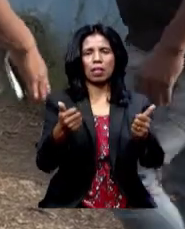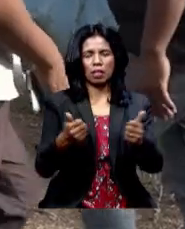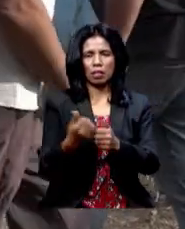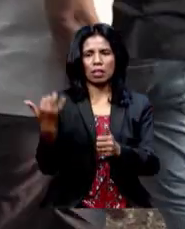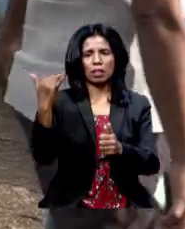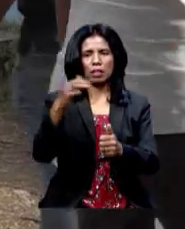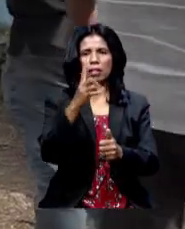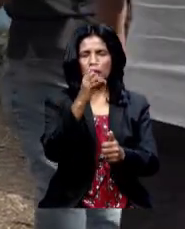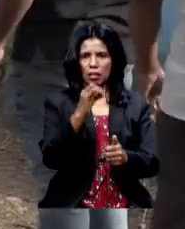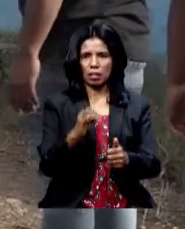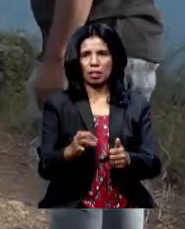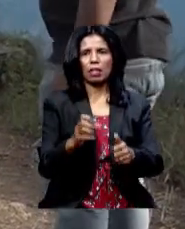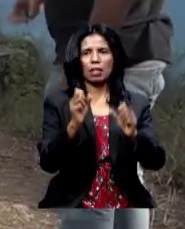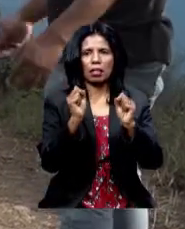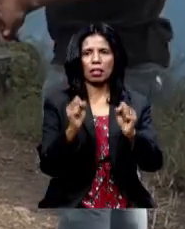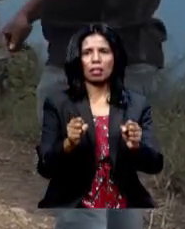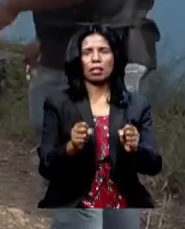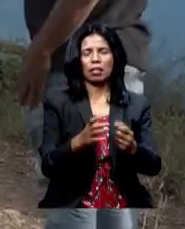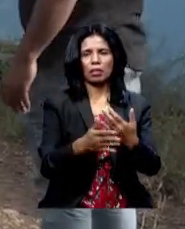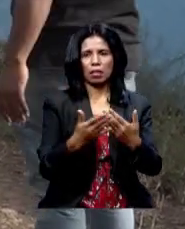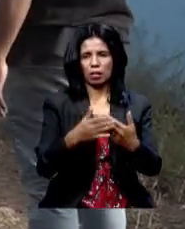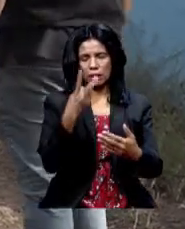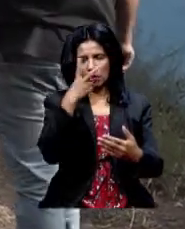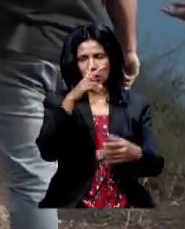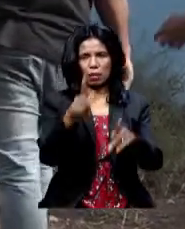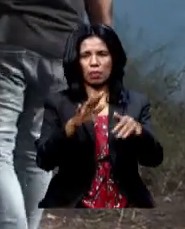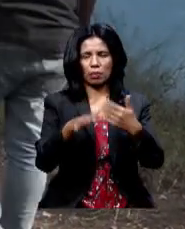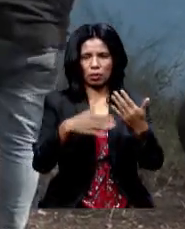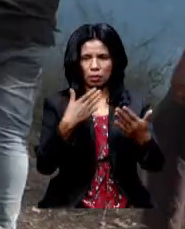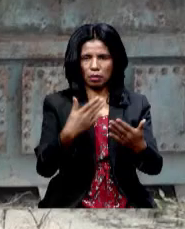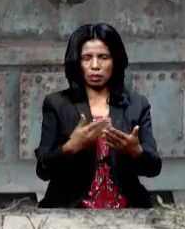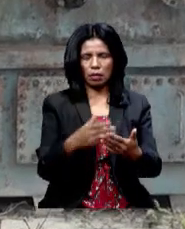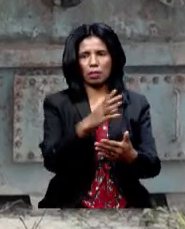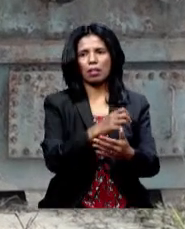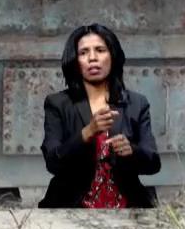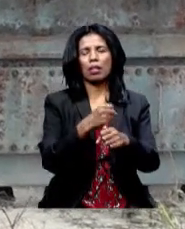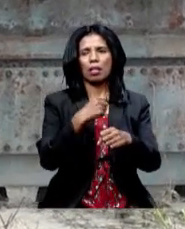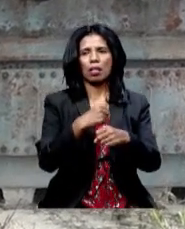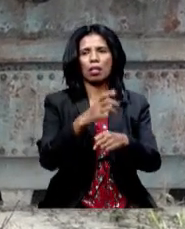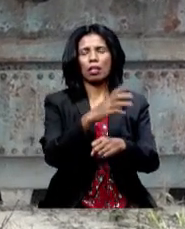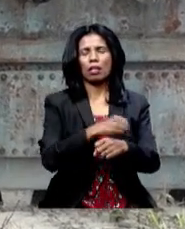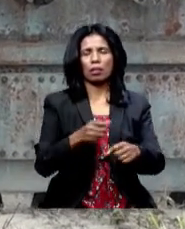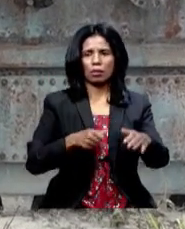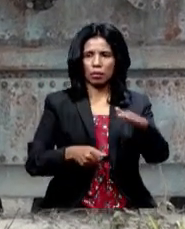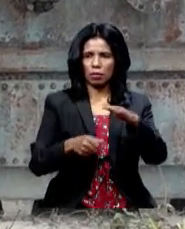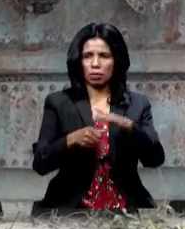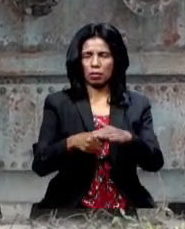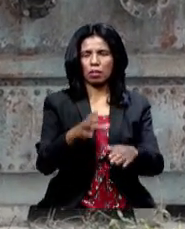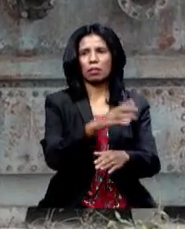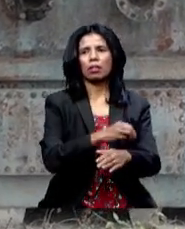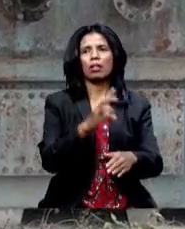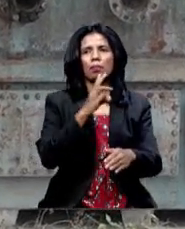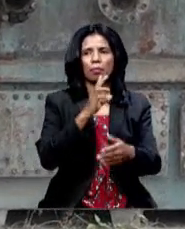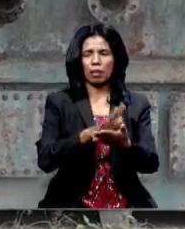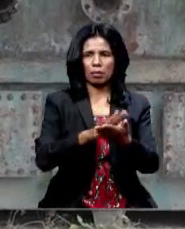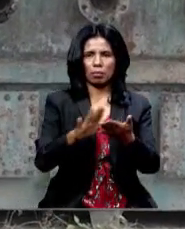iha kapital Dili, nune e fasil halo kontrolu ba komunidade balong nebe maka halo kanalizasaun ilegal ho bomba bemos